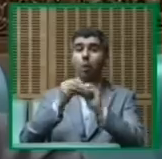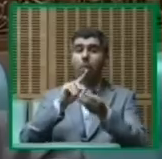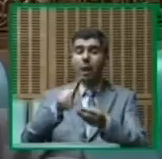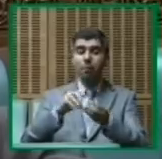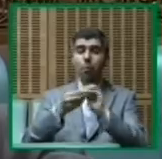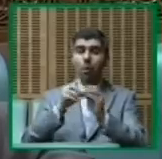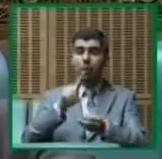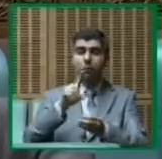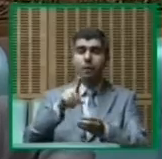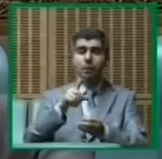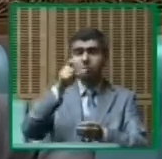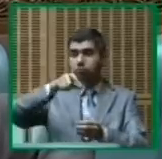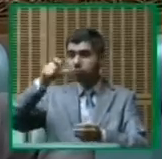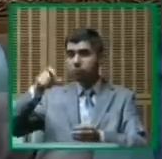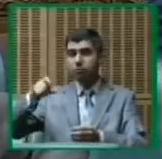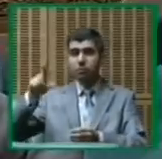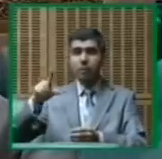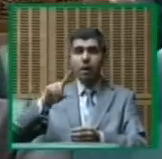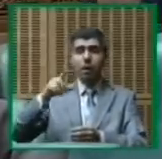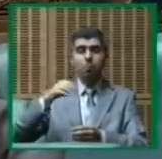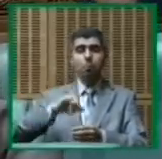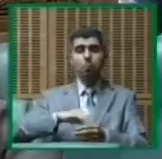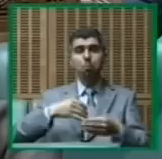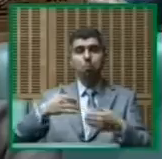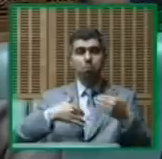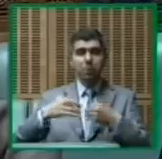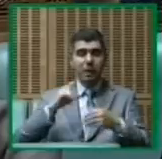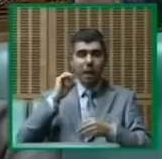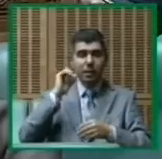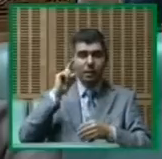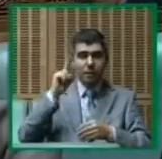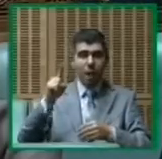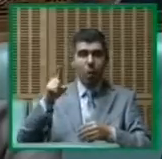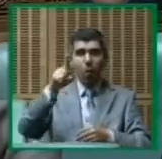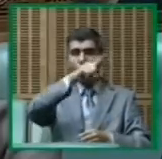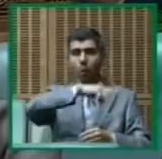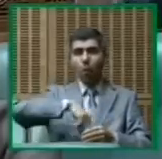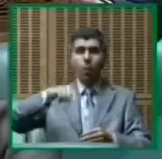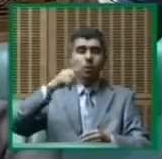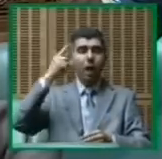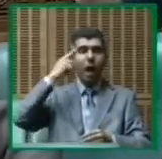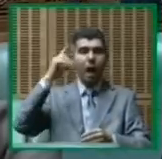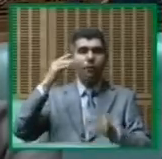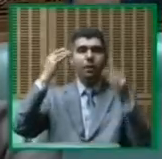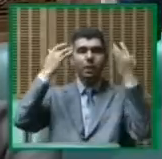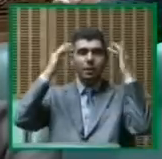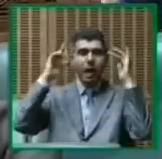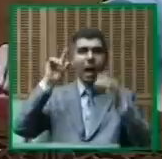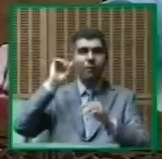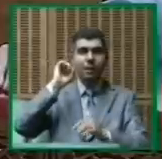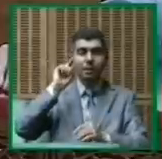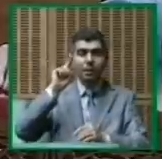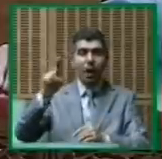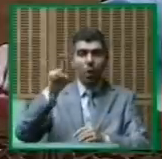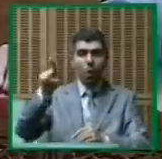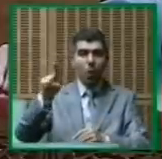المزريه التي يعيشها الفنان بصفه عامه، وانت انسان معروف ولد الثقافة، الخزانة ديال